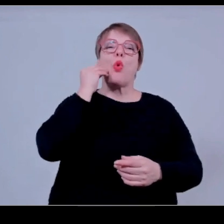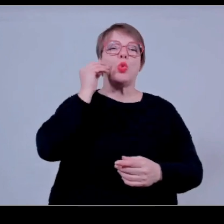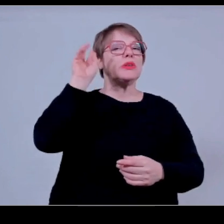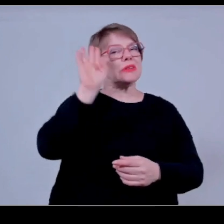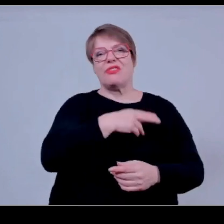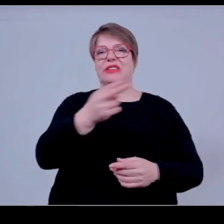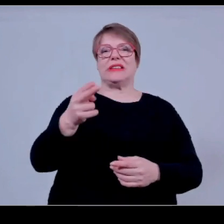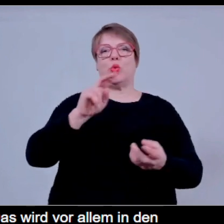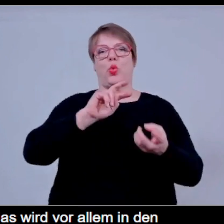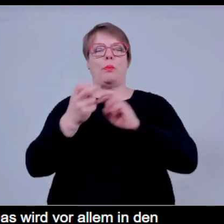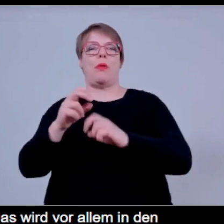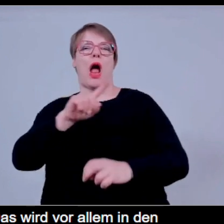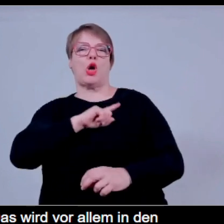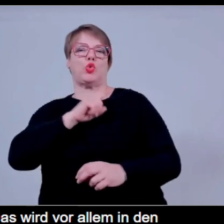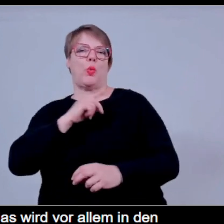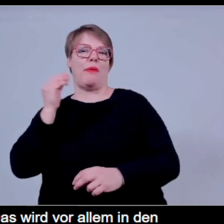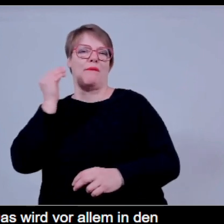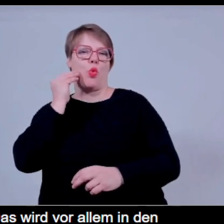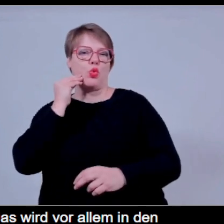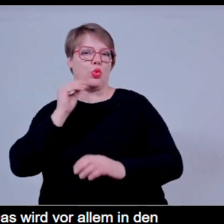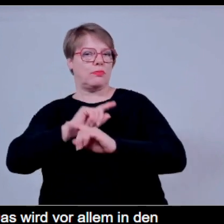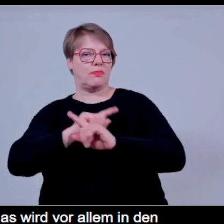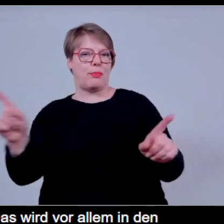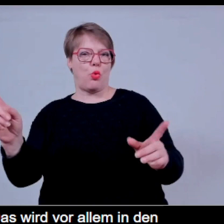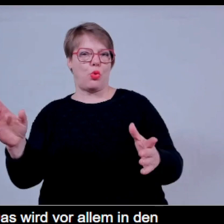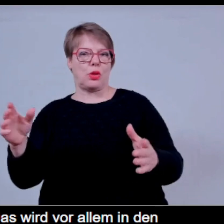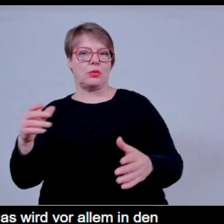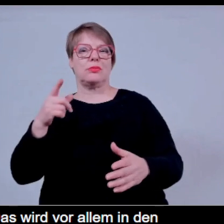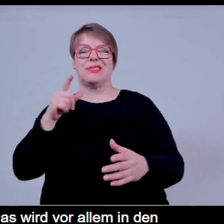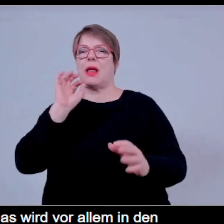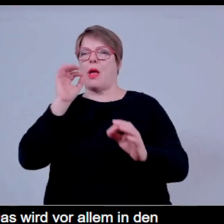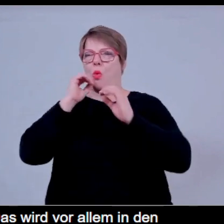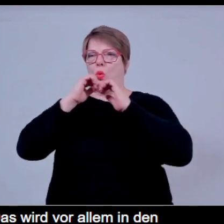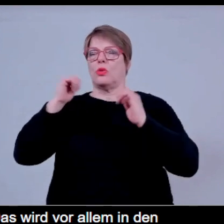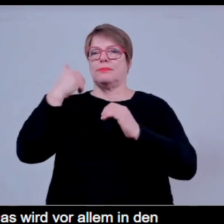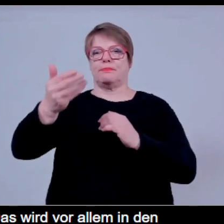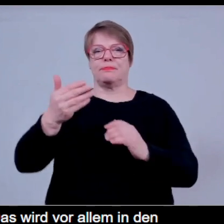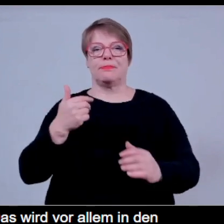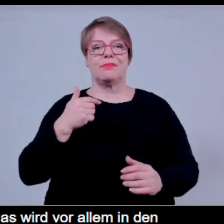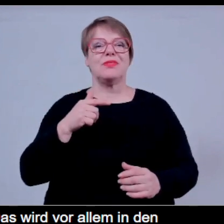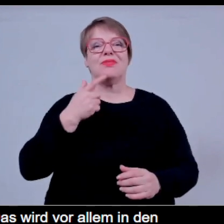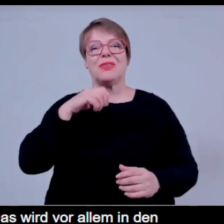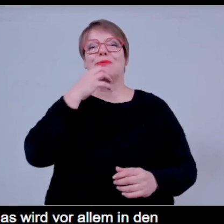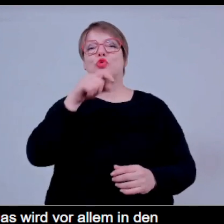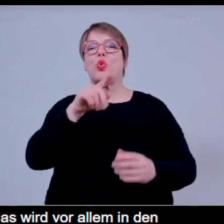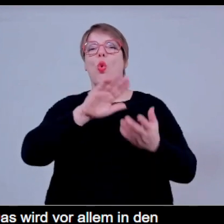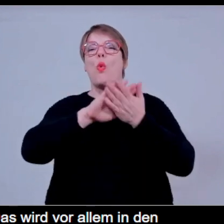Wohnungsmarkt haben, nicht reine Mietwohnhäuser gibt, die mehr als zehn